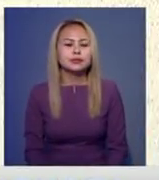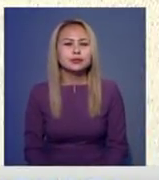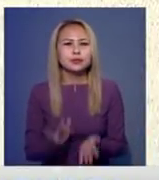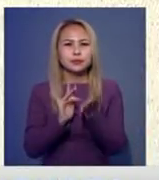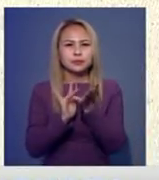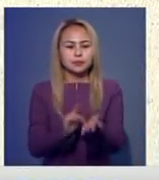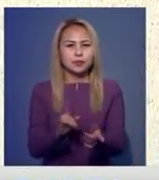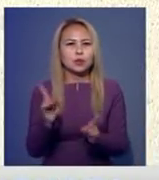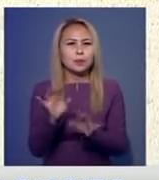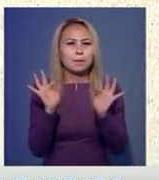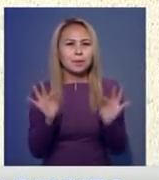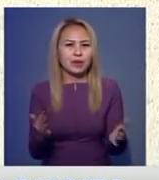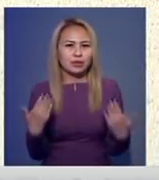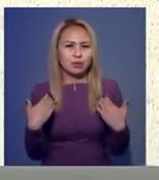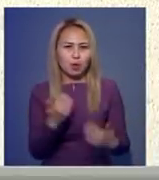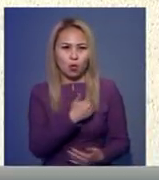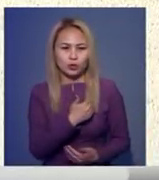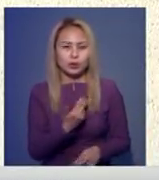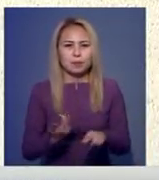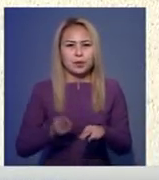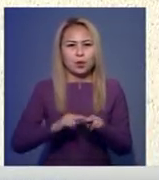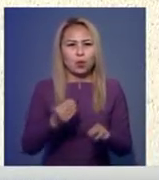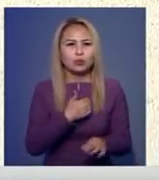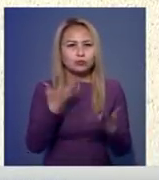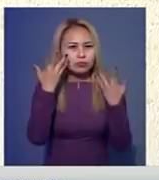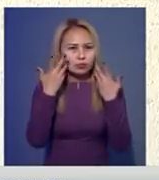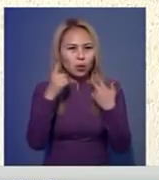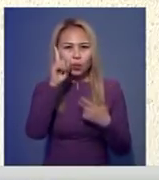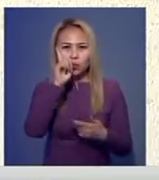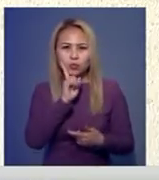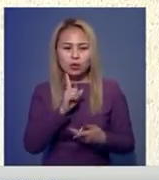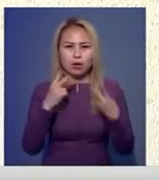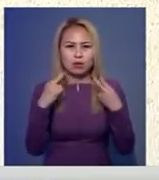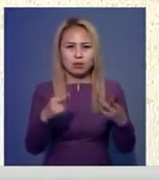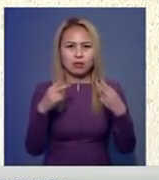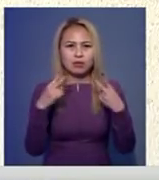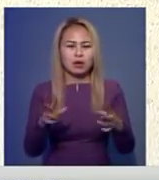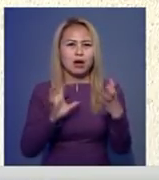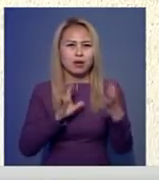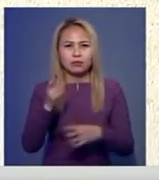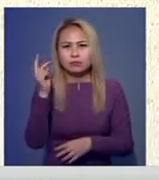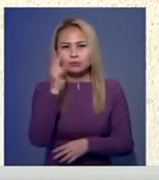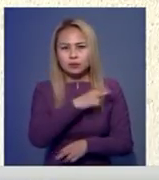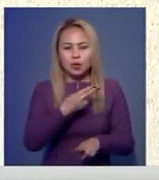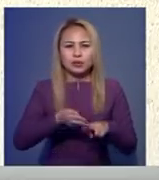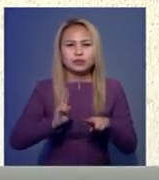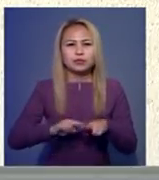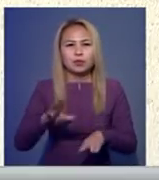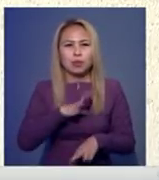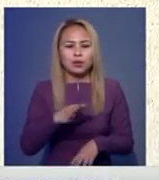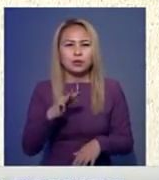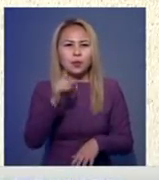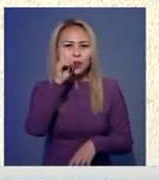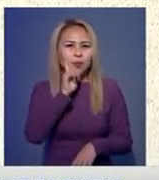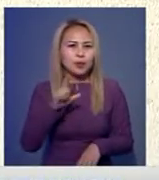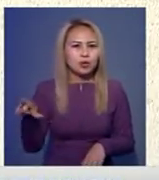Саяхатшы дұрыс демалып қайтуды ойлайды, ыңғайлы болғанын қалайды. Көлік ауыстыра берген ығырын шығарады. Сондықтан да мейлінше